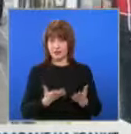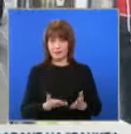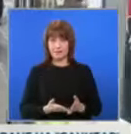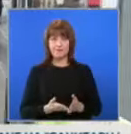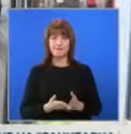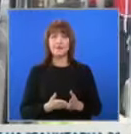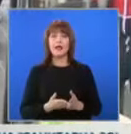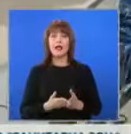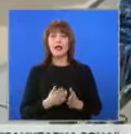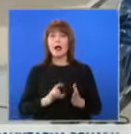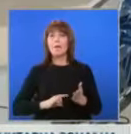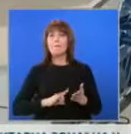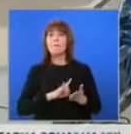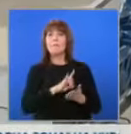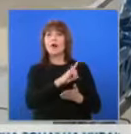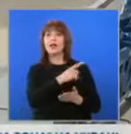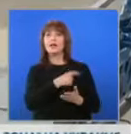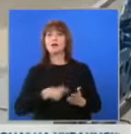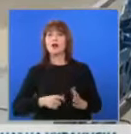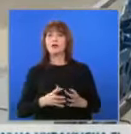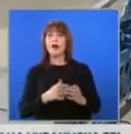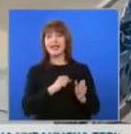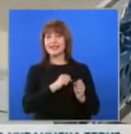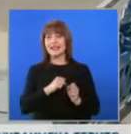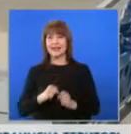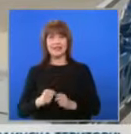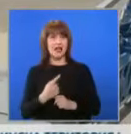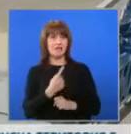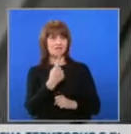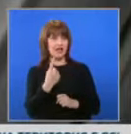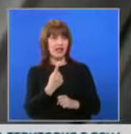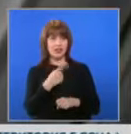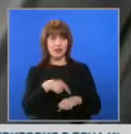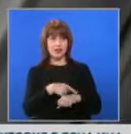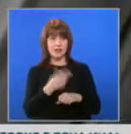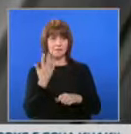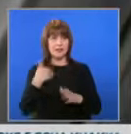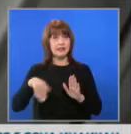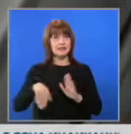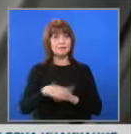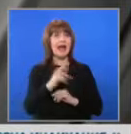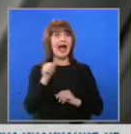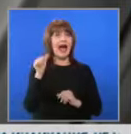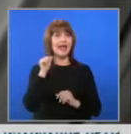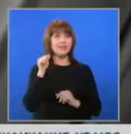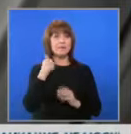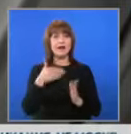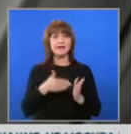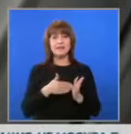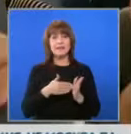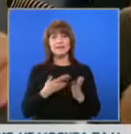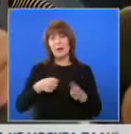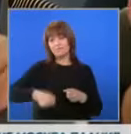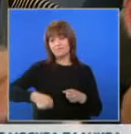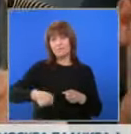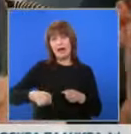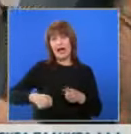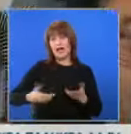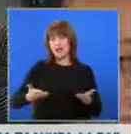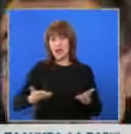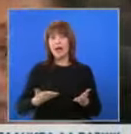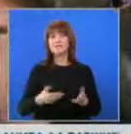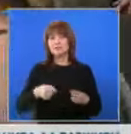Кирил Десподов. Полетът на националния тим обаче закъсня с над 1 час преди да отлети за Азербайджан, заради пренареждане на багажа.